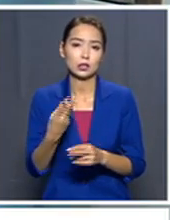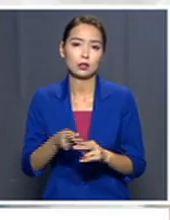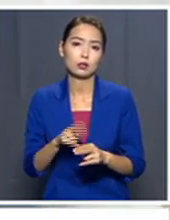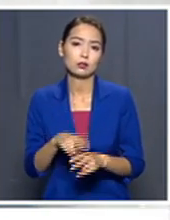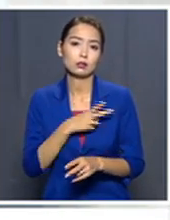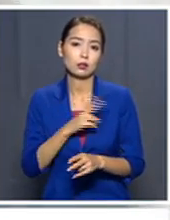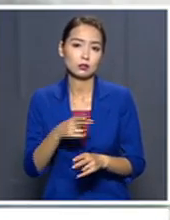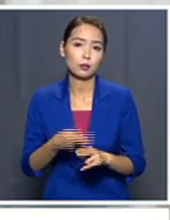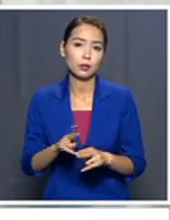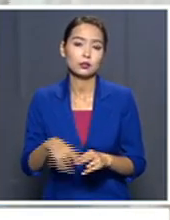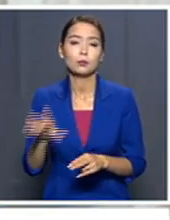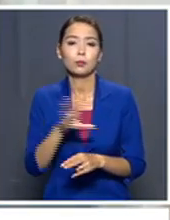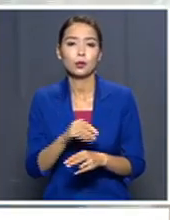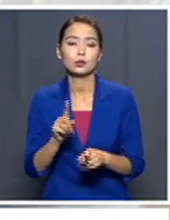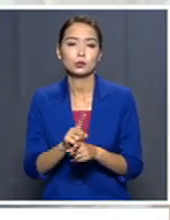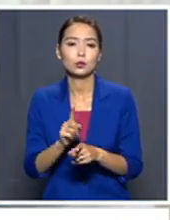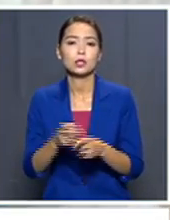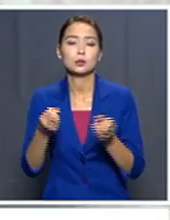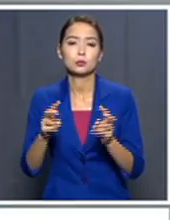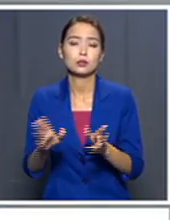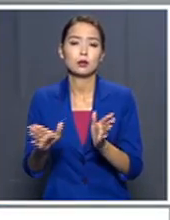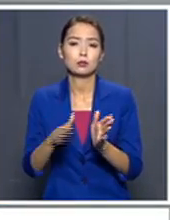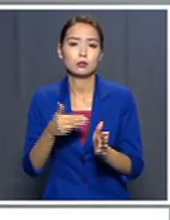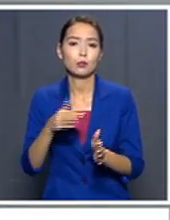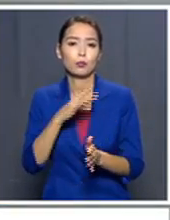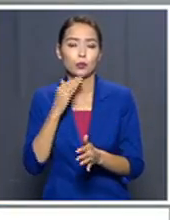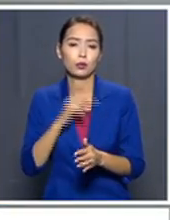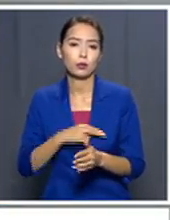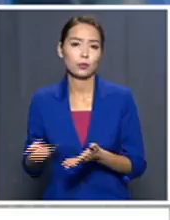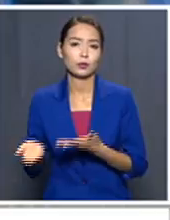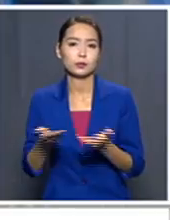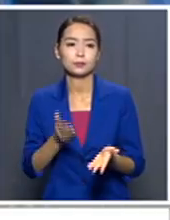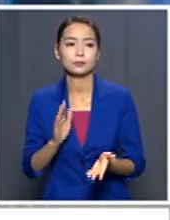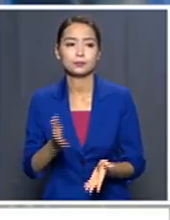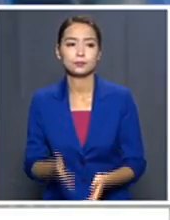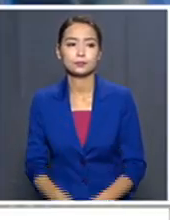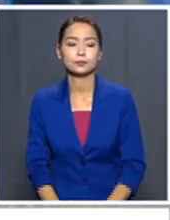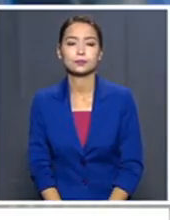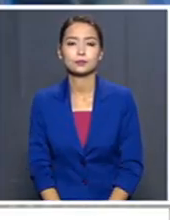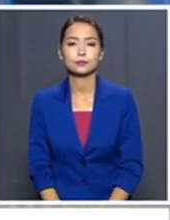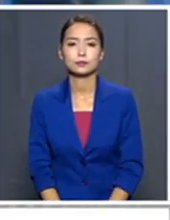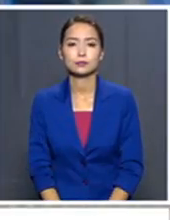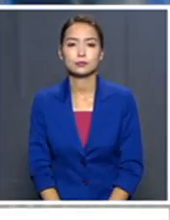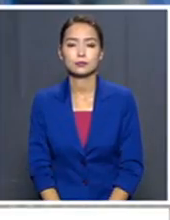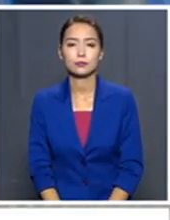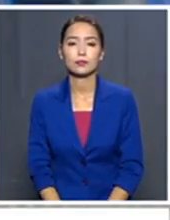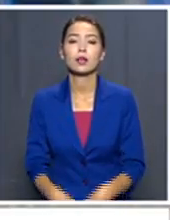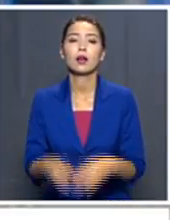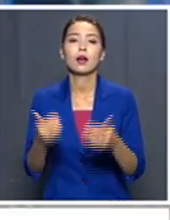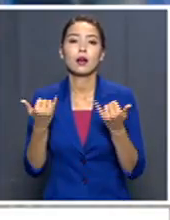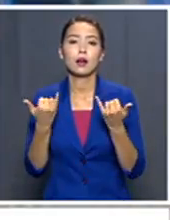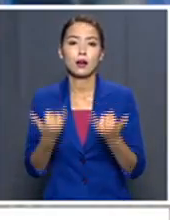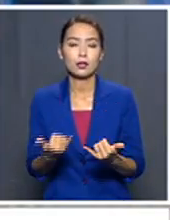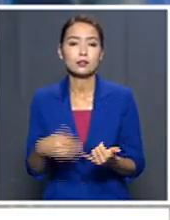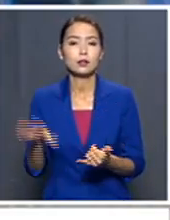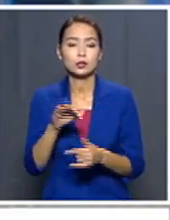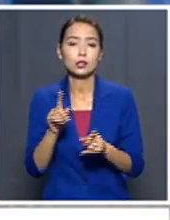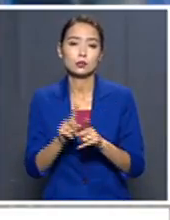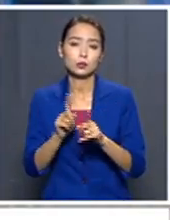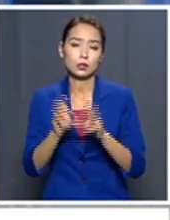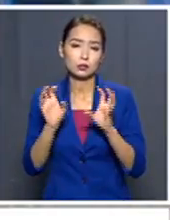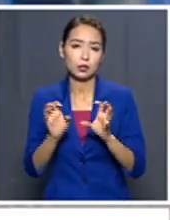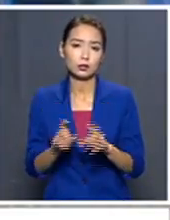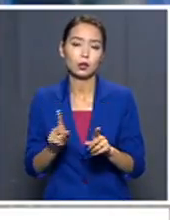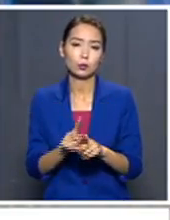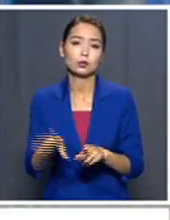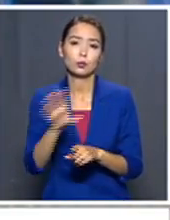көрші аймақтардан маман шақыртылуы мүмкін. Сейчас ведется работа. Қазір біз дәрігерлерге заң тұрғысында көмек